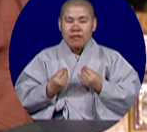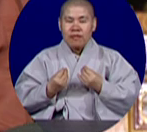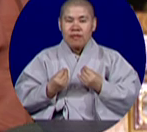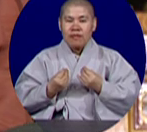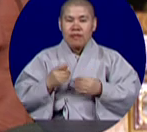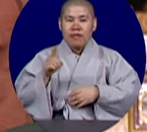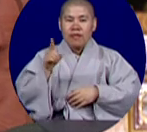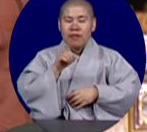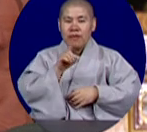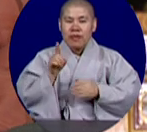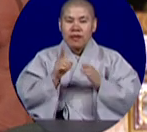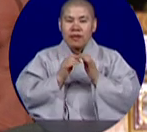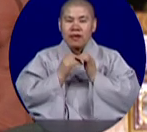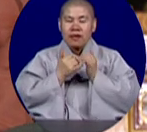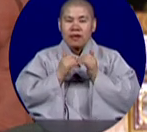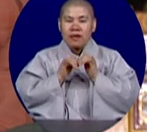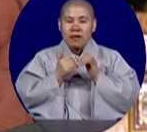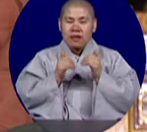어떤 사람이